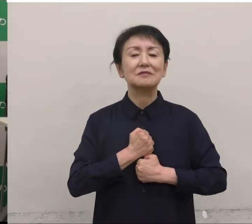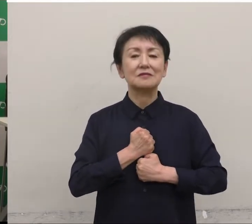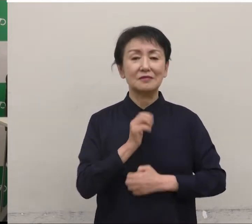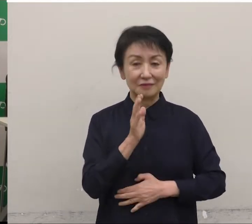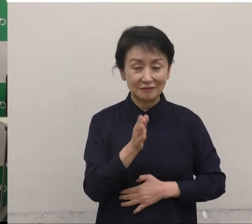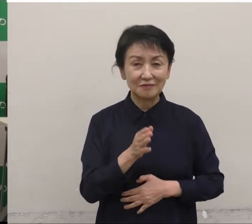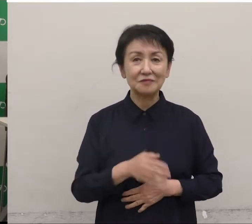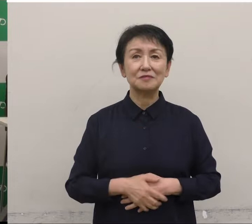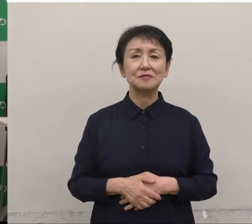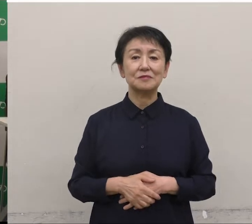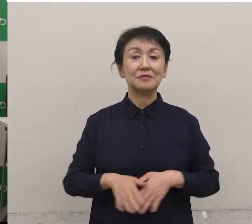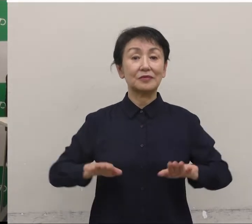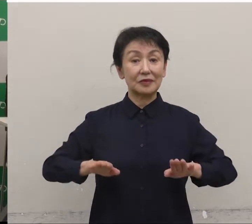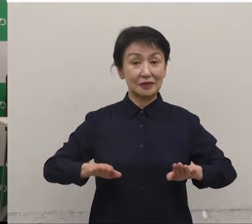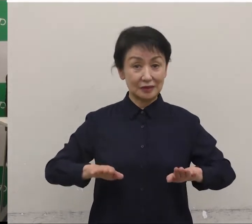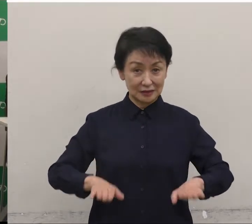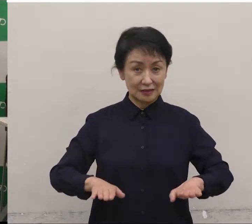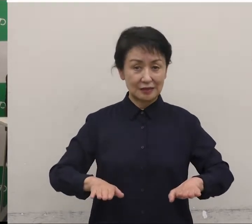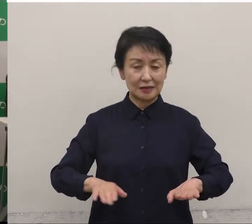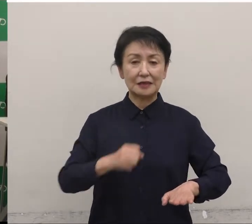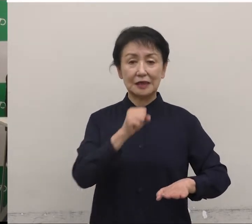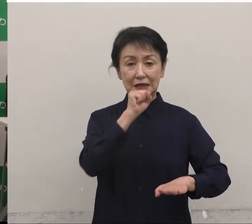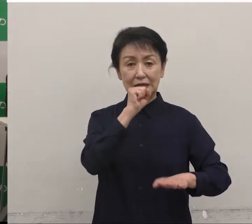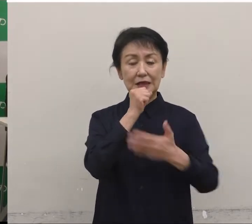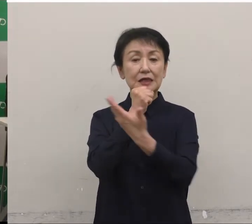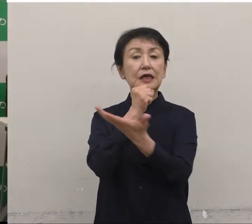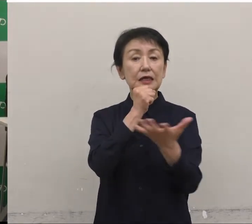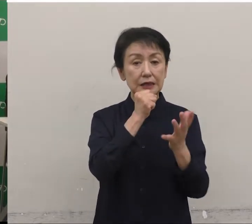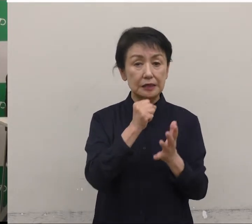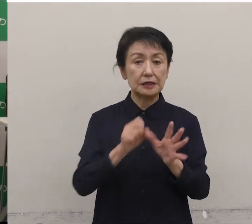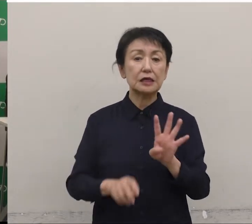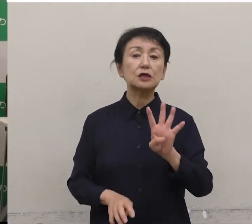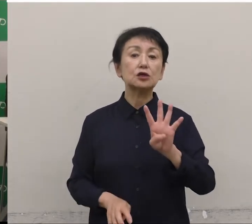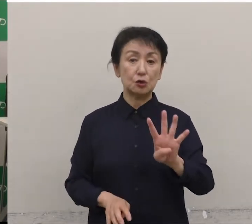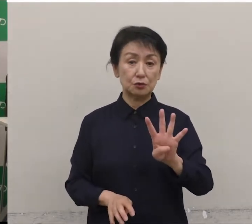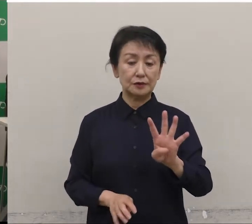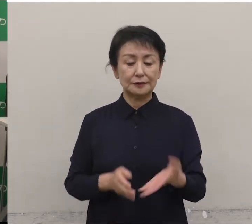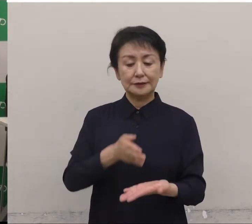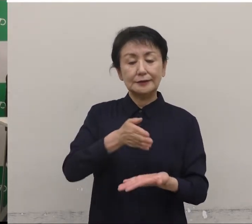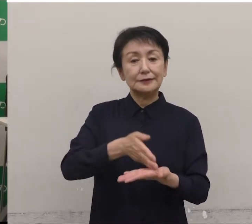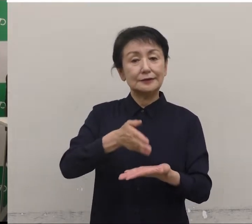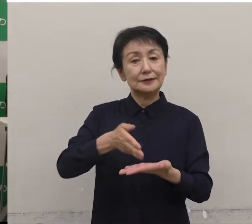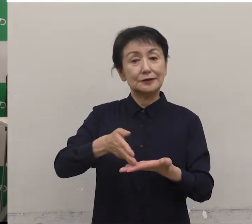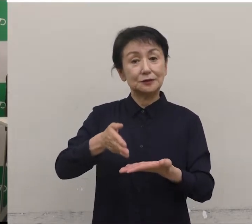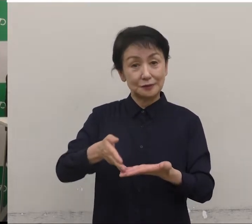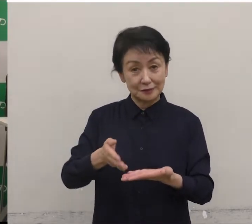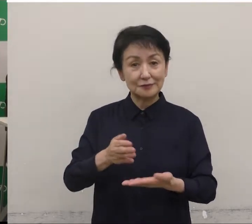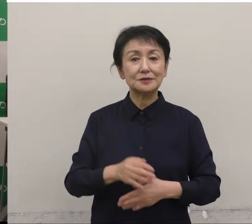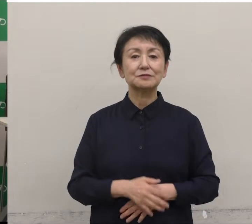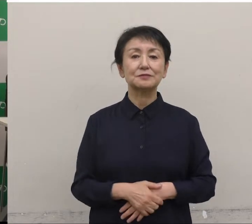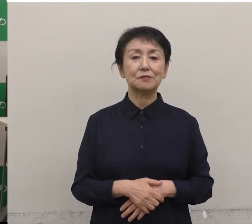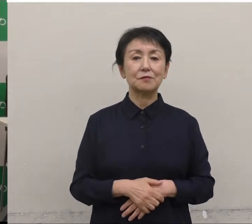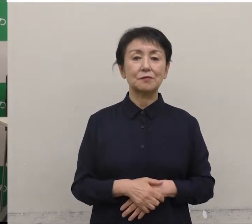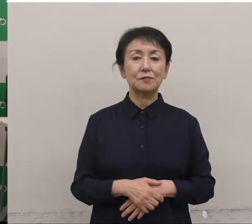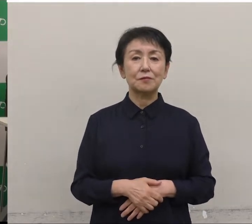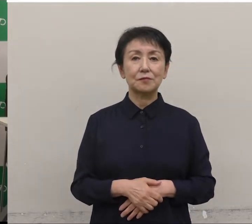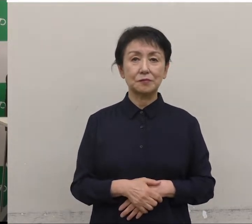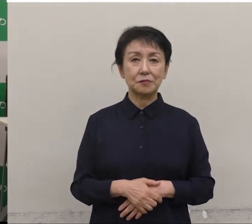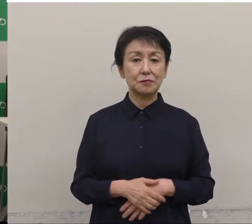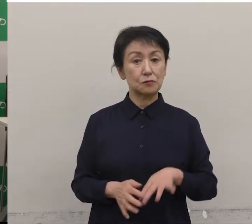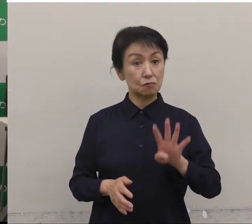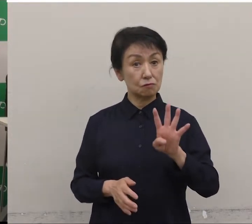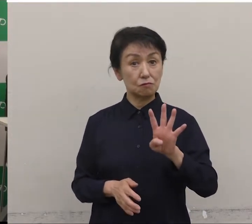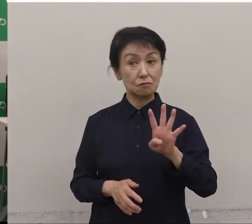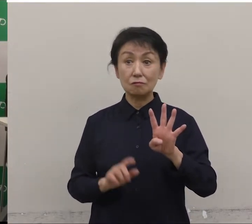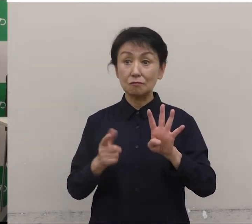ます。本日の会見では4件のリリースを行います。4件と言ったけど